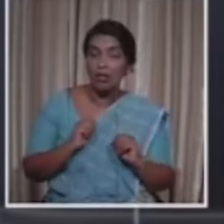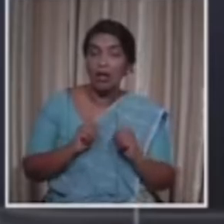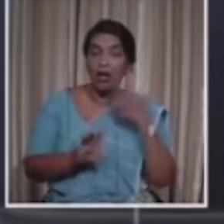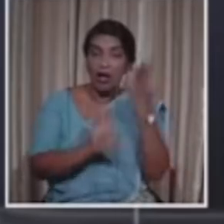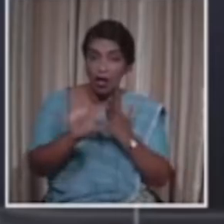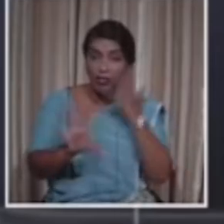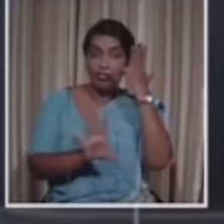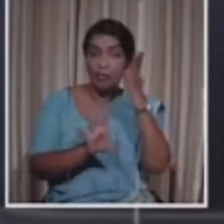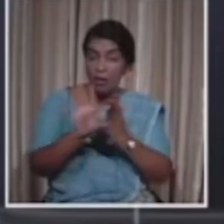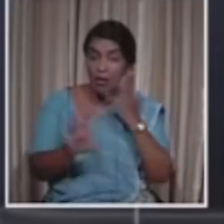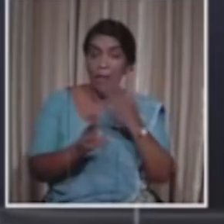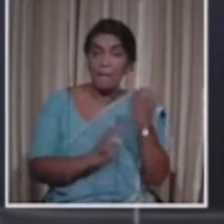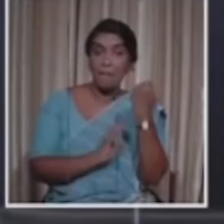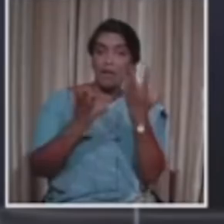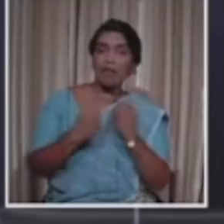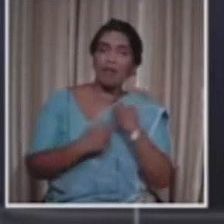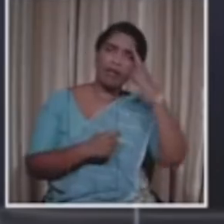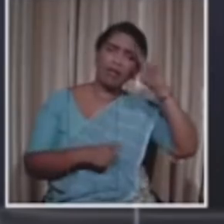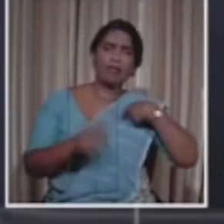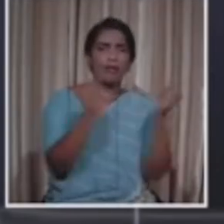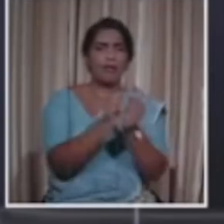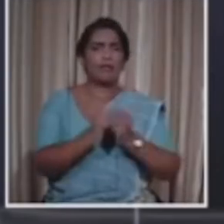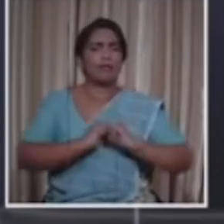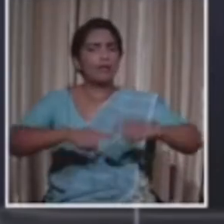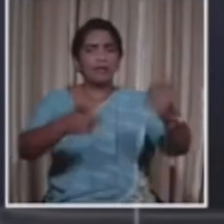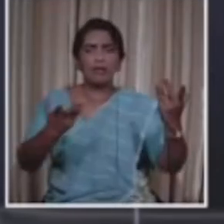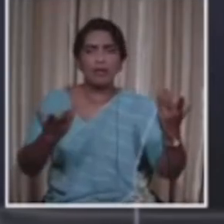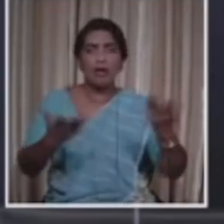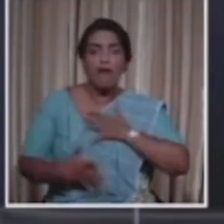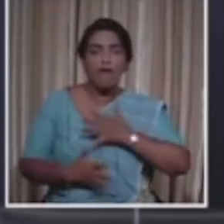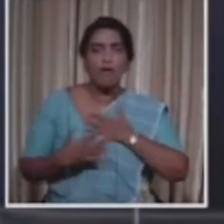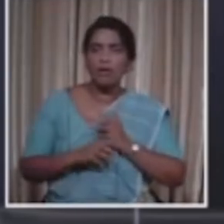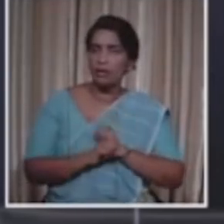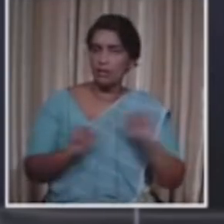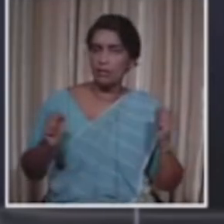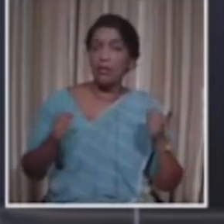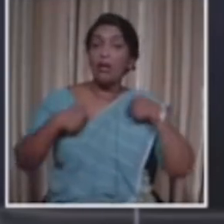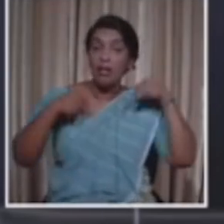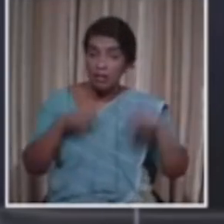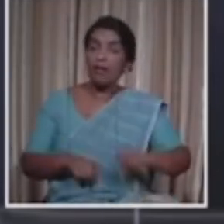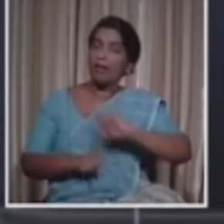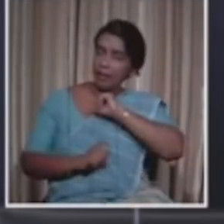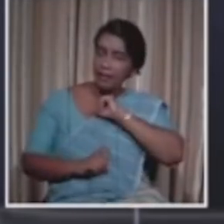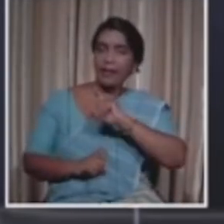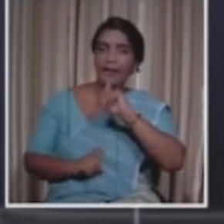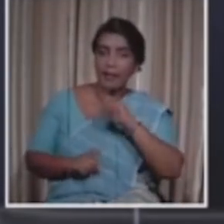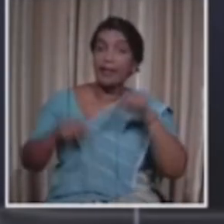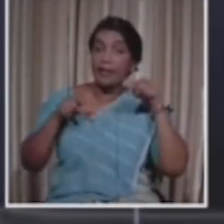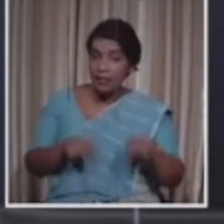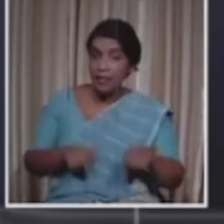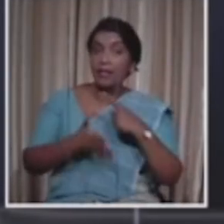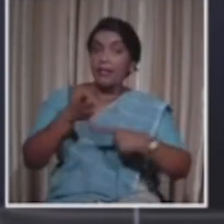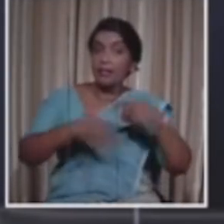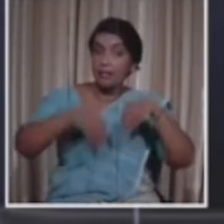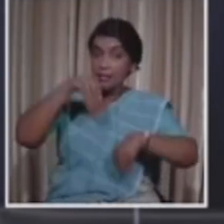අපෙන් බලය ගන්නවා. ඕගොල්ලන්ට ඕන විදියට යනවා. අපිට හඬක් නැහැ. දැන් අපි හඬ නංවනවා. මෙන්න මේක තමයි